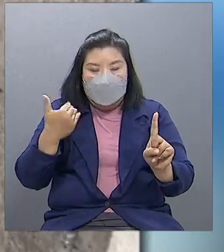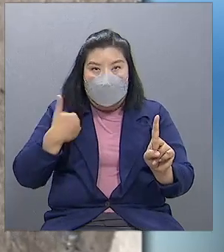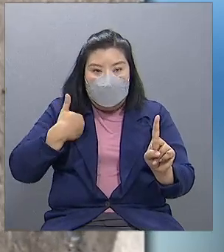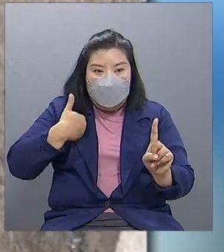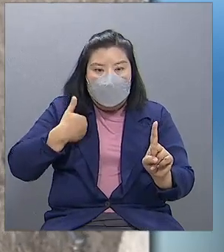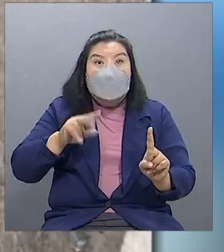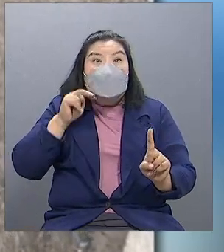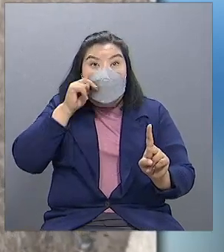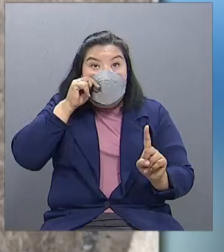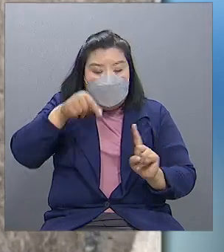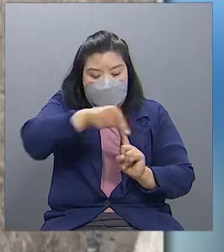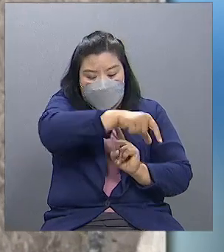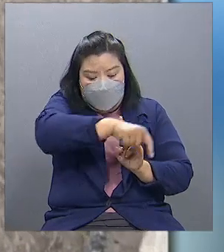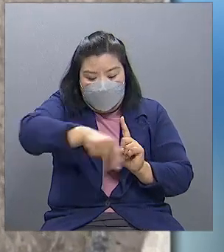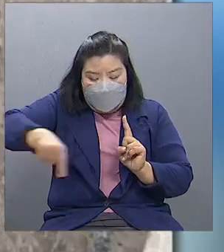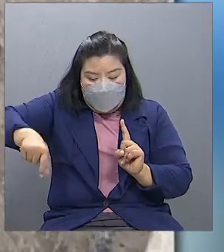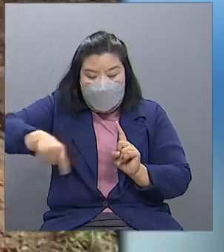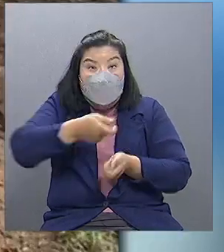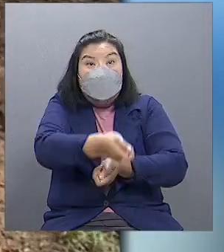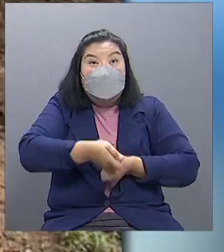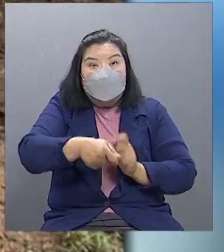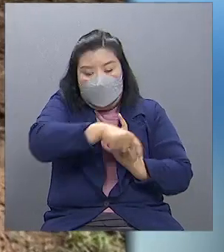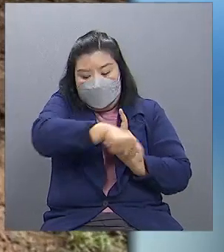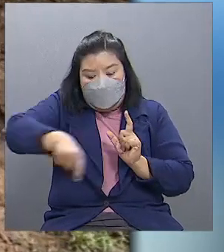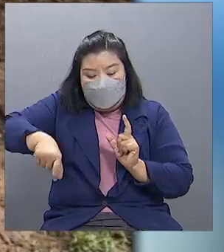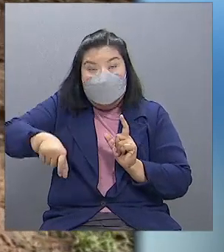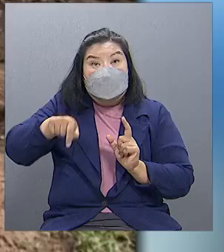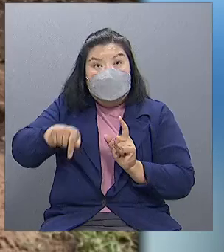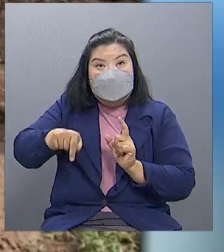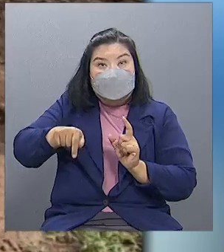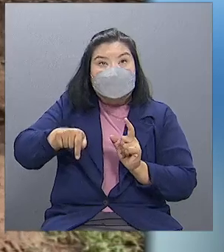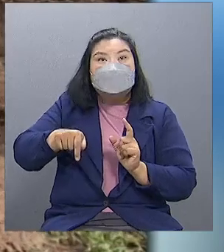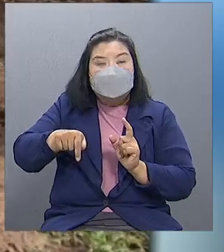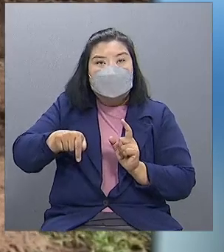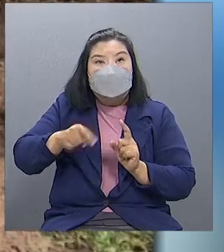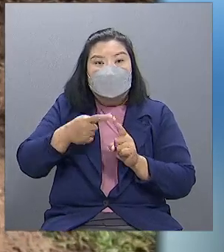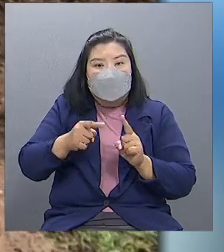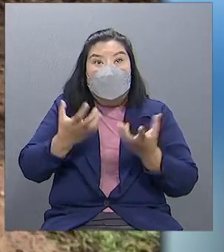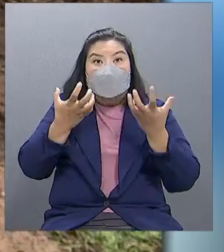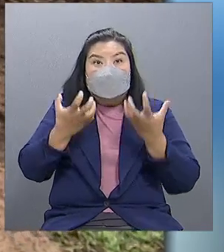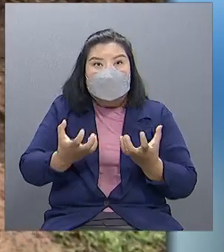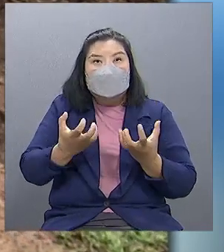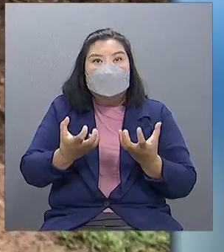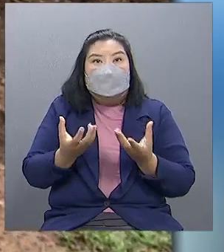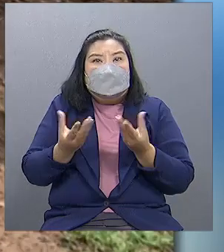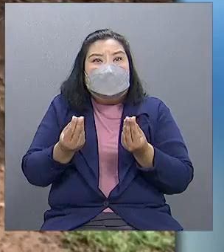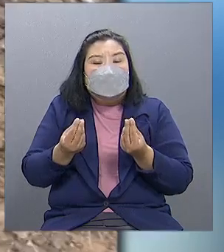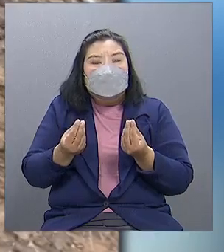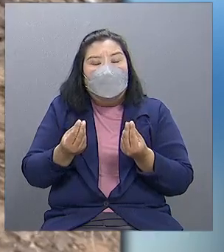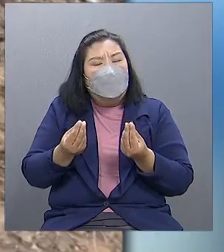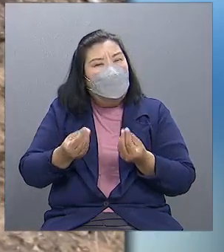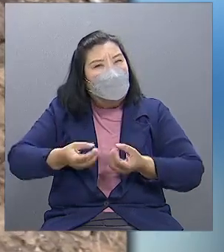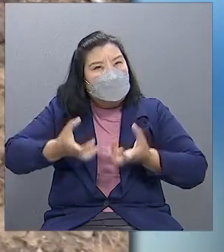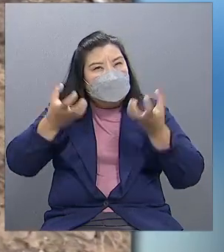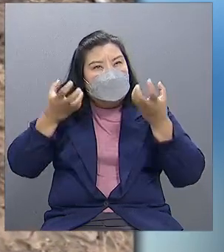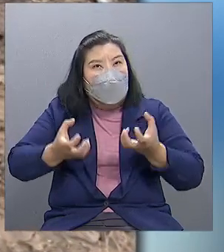เนยนะคะแต่ปรากฏว่าตัวของหินของดิน ค่อนข้างจะแ็ง มัเป็นลารหินขนัด